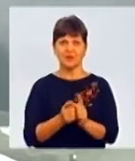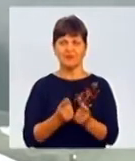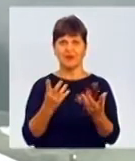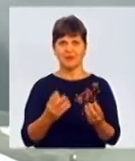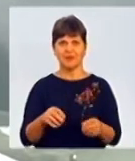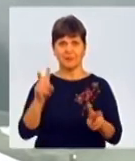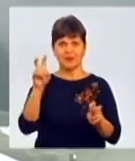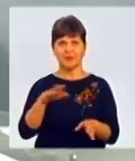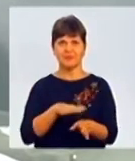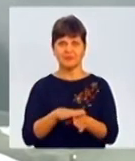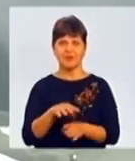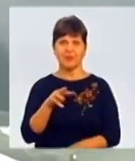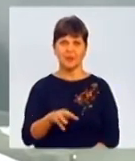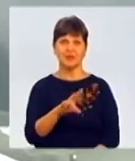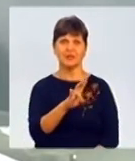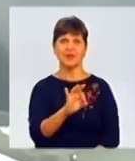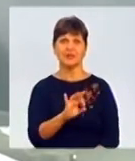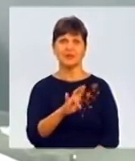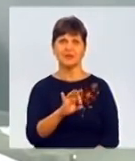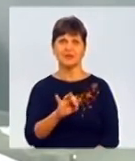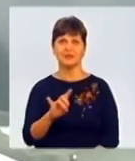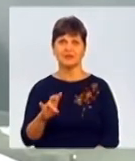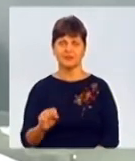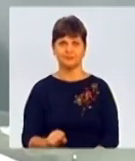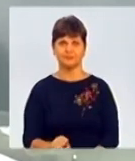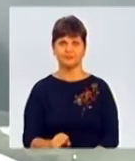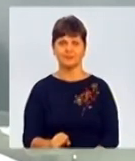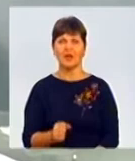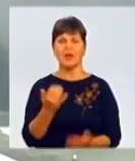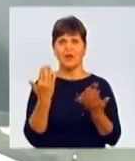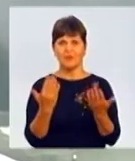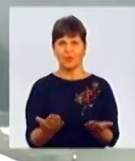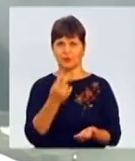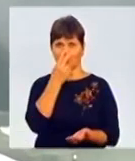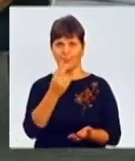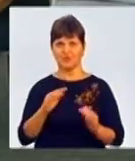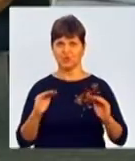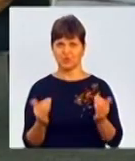здійснює Марина Никітіна. Ось ми побачили такий сюжет, і,